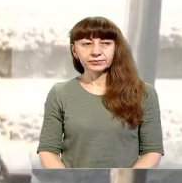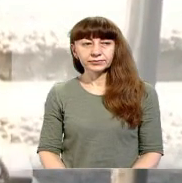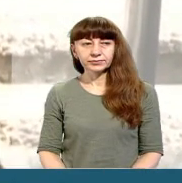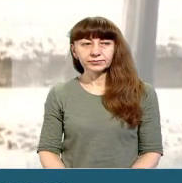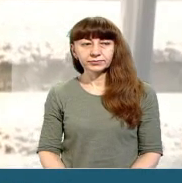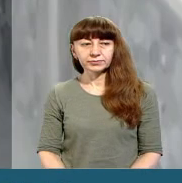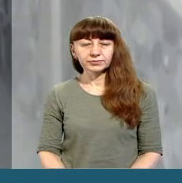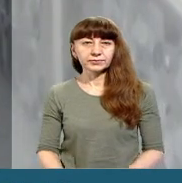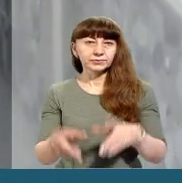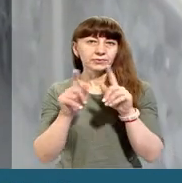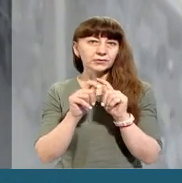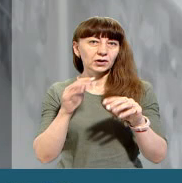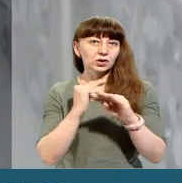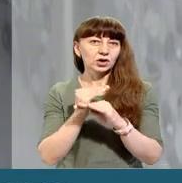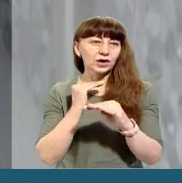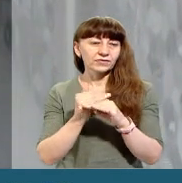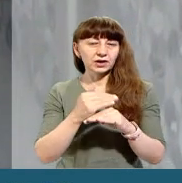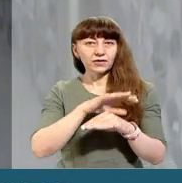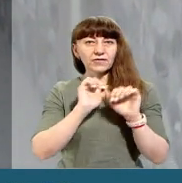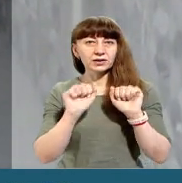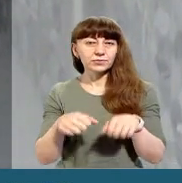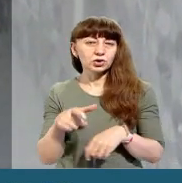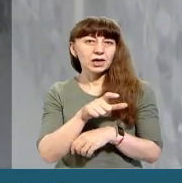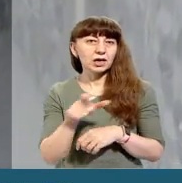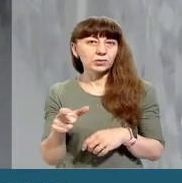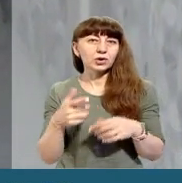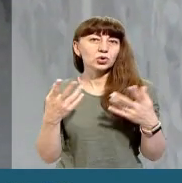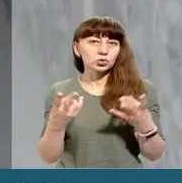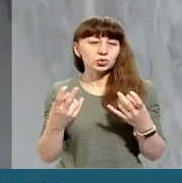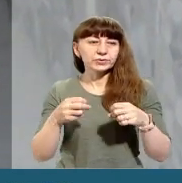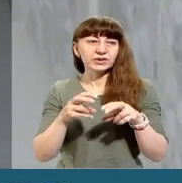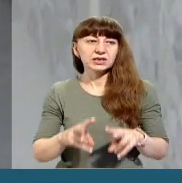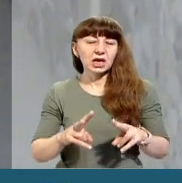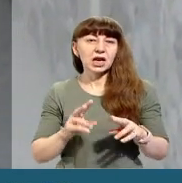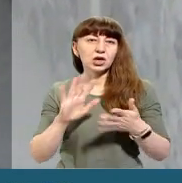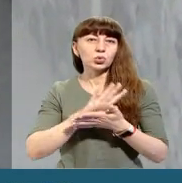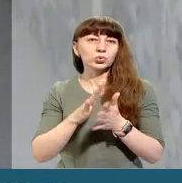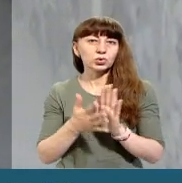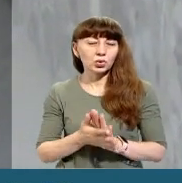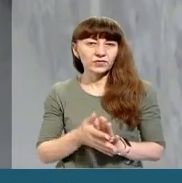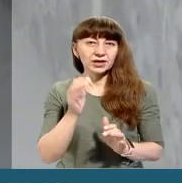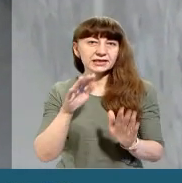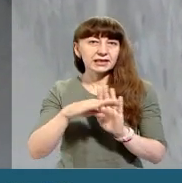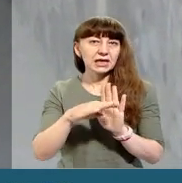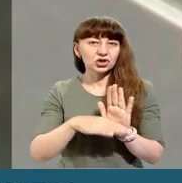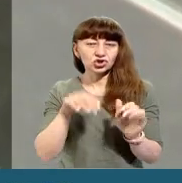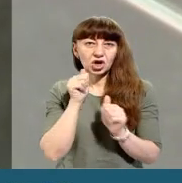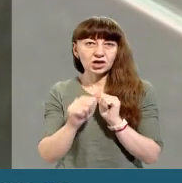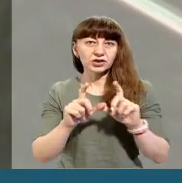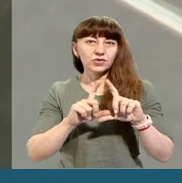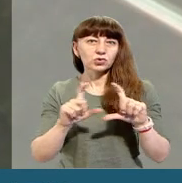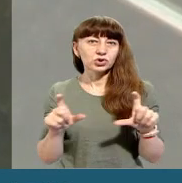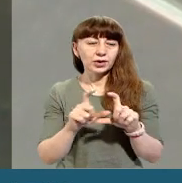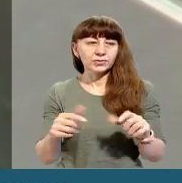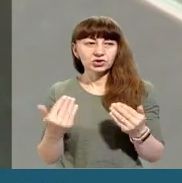Ерекше қажеттілігі бар азаматтарға тен мүмкіндік жасау әрбір мекеменің міндеті. Бүгінде Қостанай қаласында тек 78 нысан мүмкіндігі